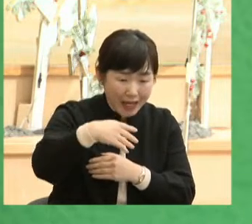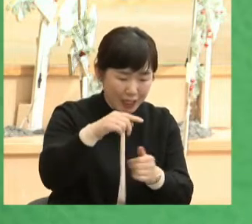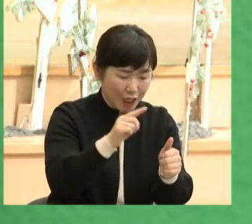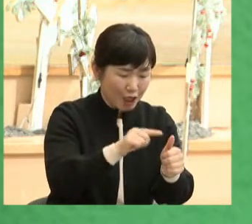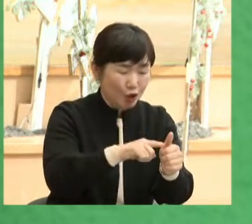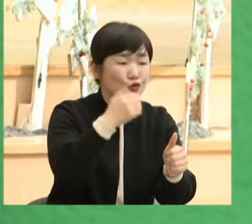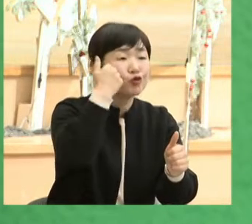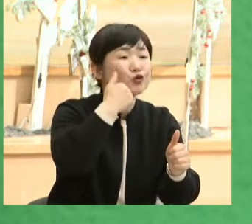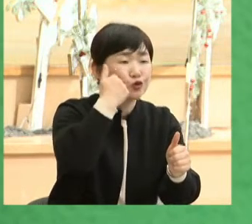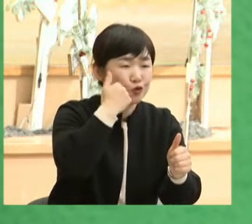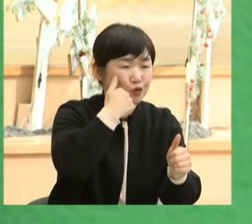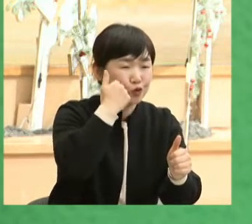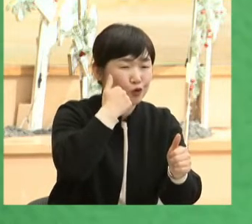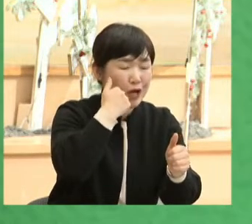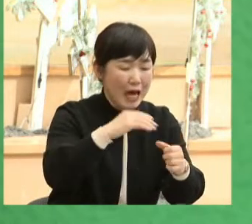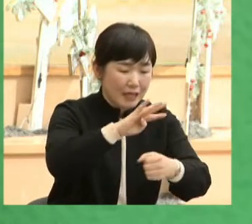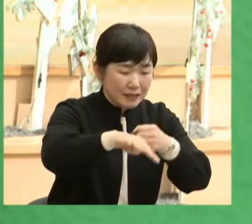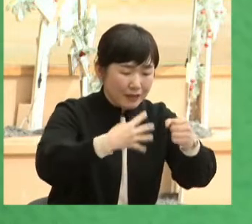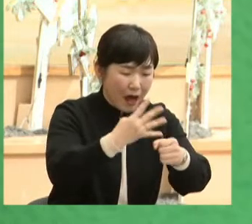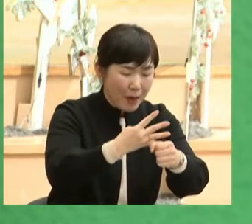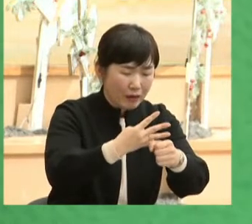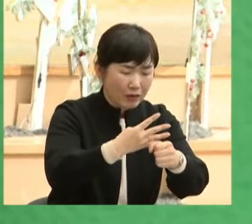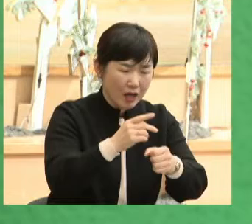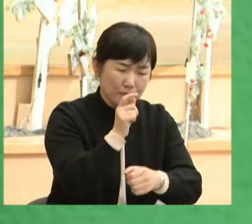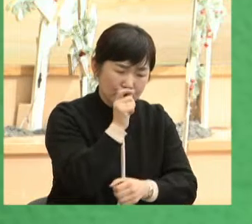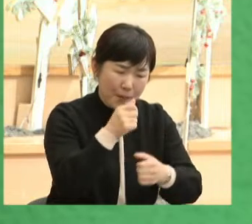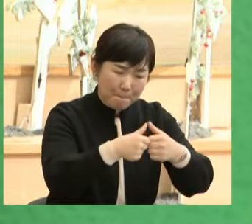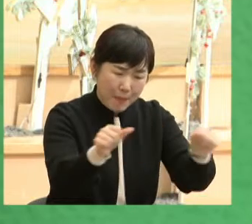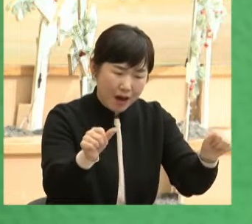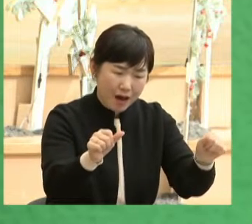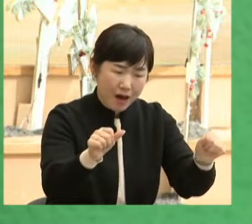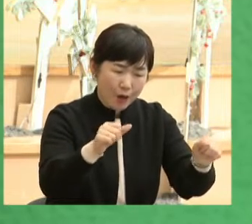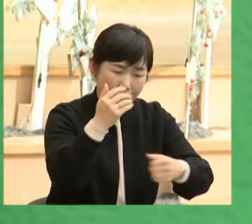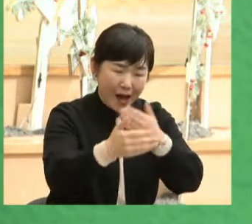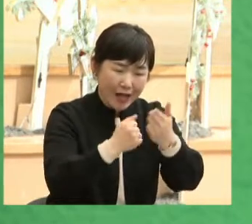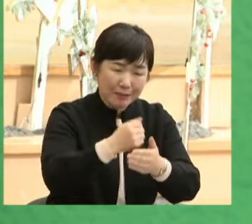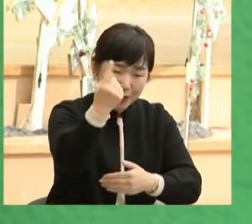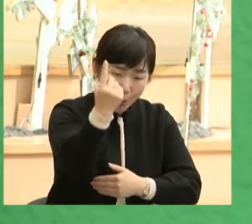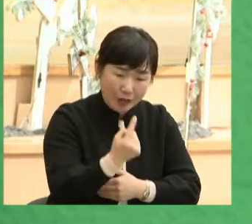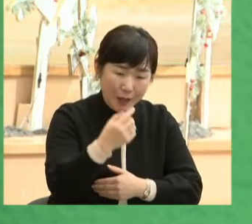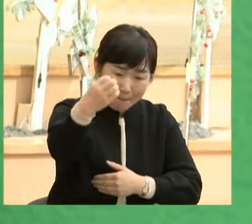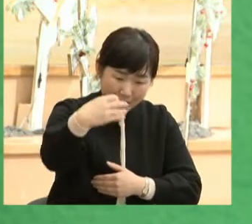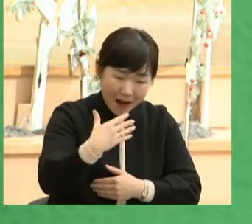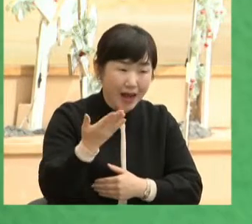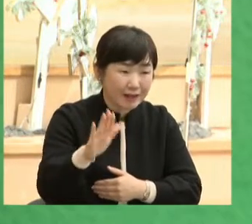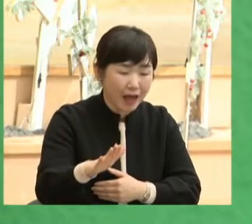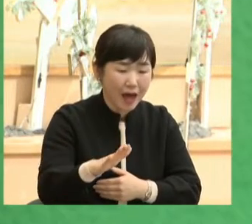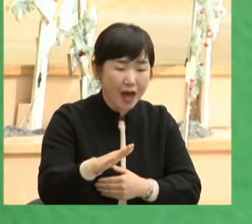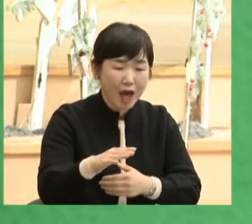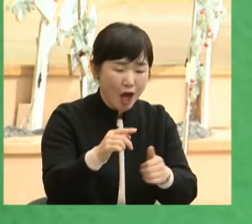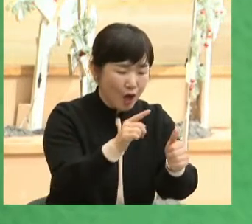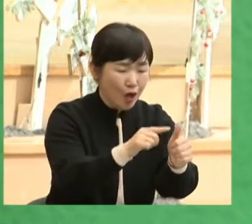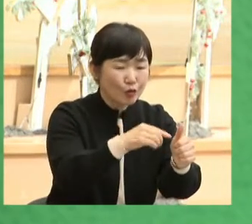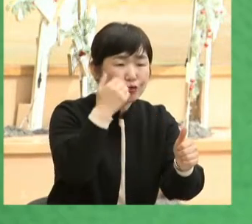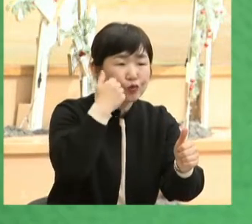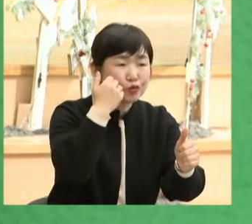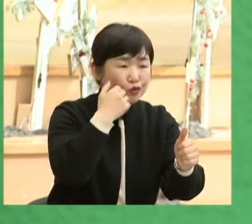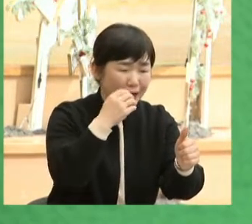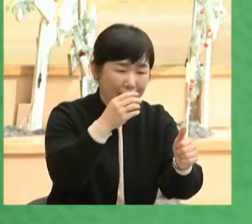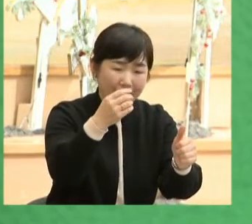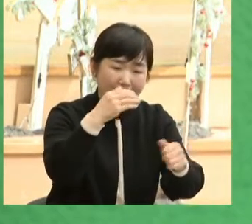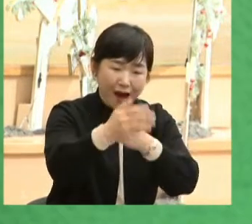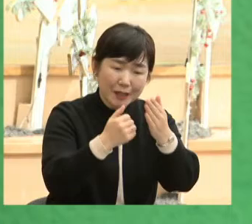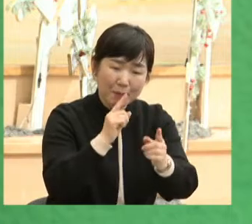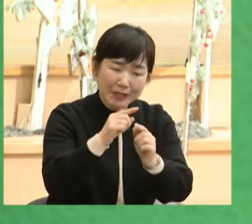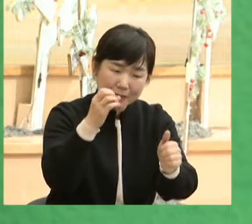하나님이 400년의 침묵을 깨고 나타나 섰는데 누구에게 나타나서 있는가 누구에게 나타나셔서 자신의 뜻을